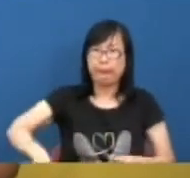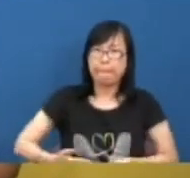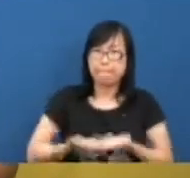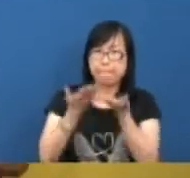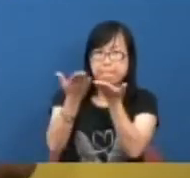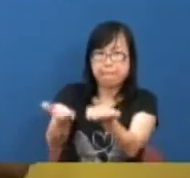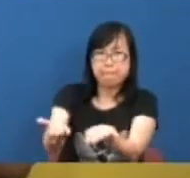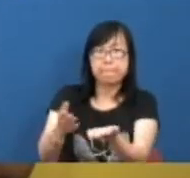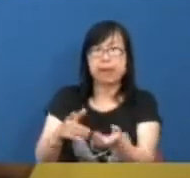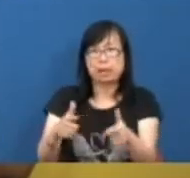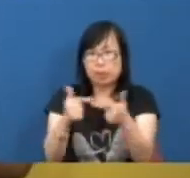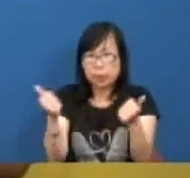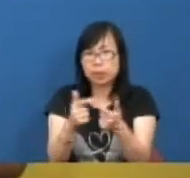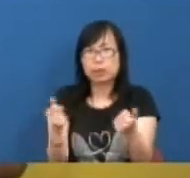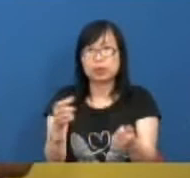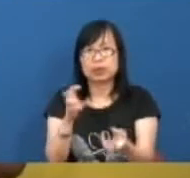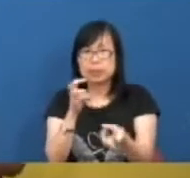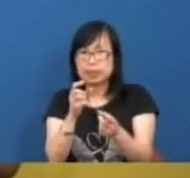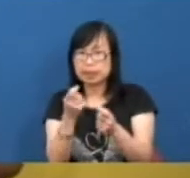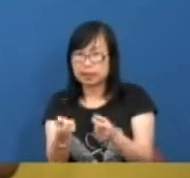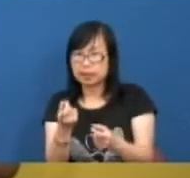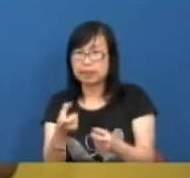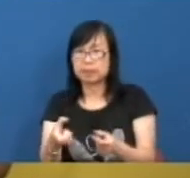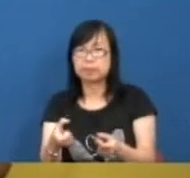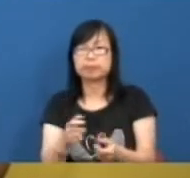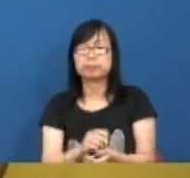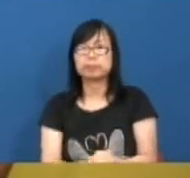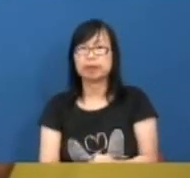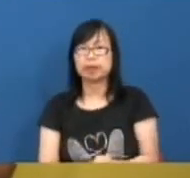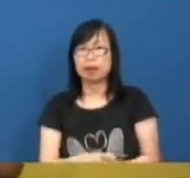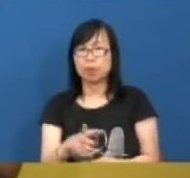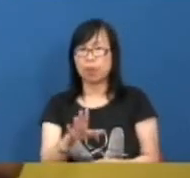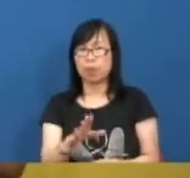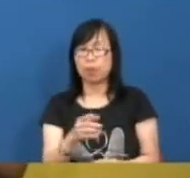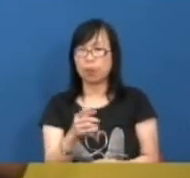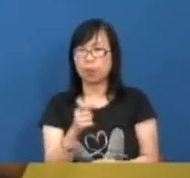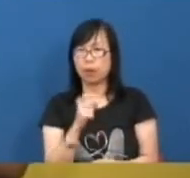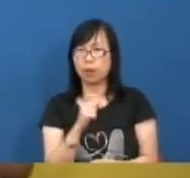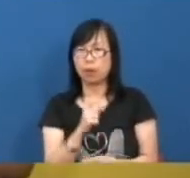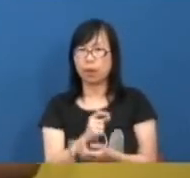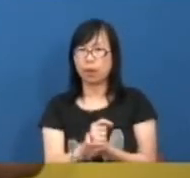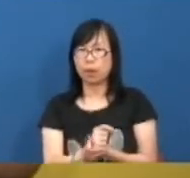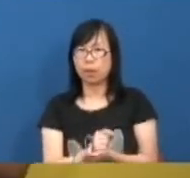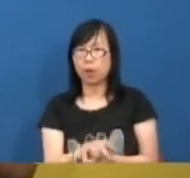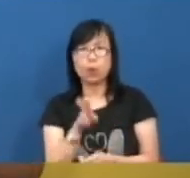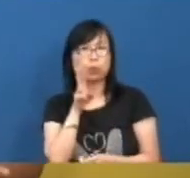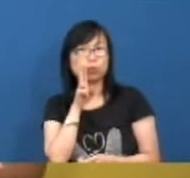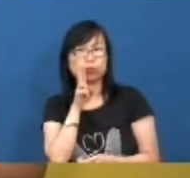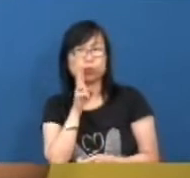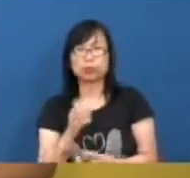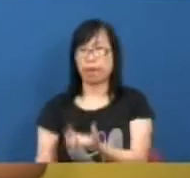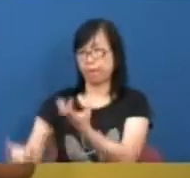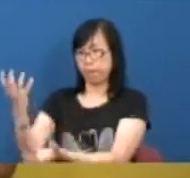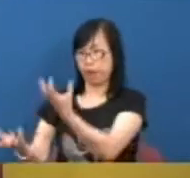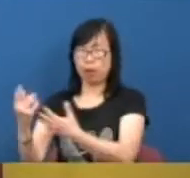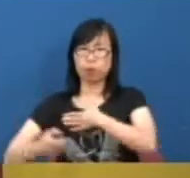源俾你，咁佢覺得係即係自己衍生嘅。其實佢唔單止咁，好多佢哋咧啊，譬如焚化爐附近